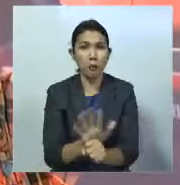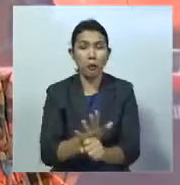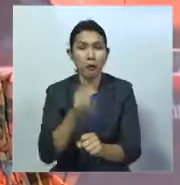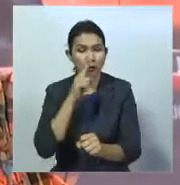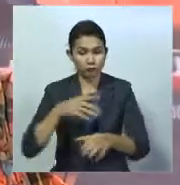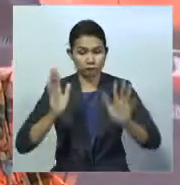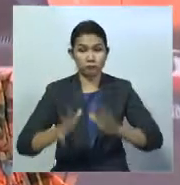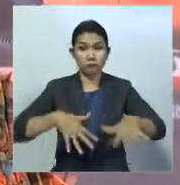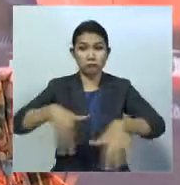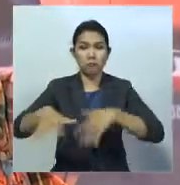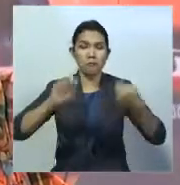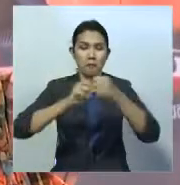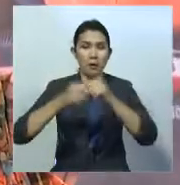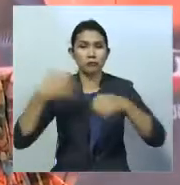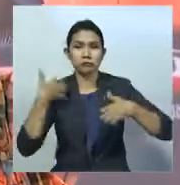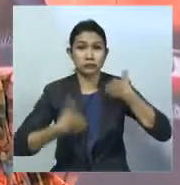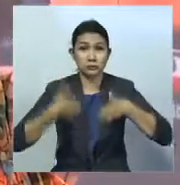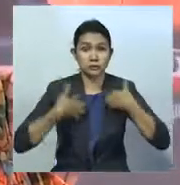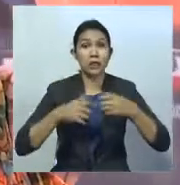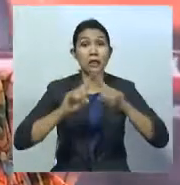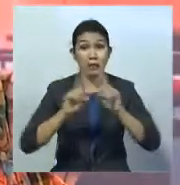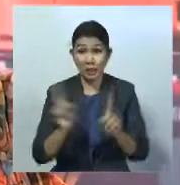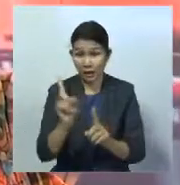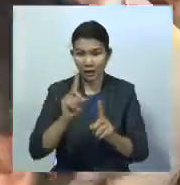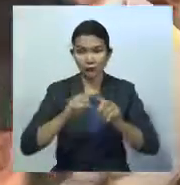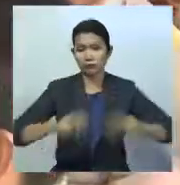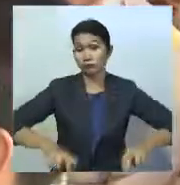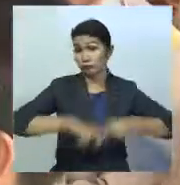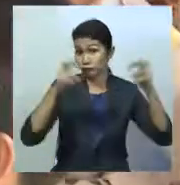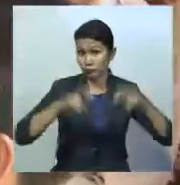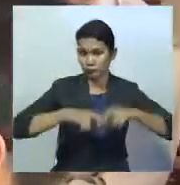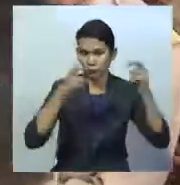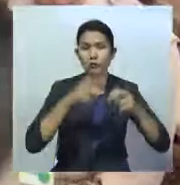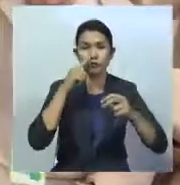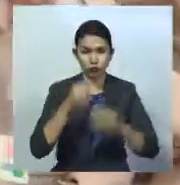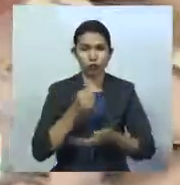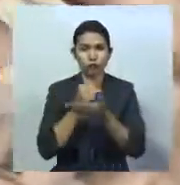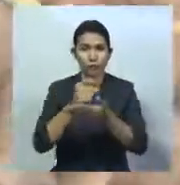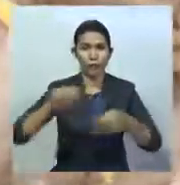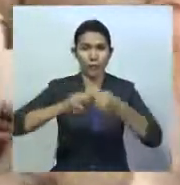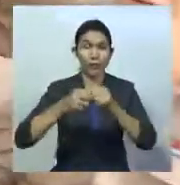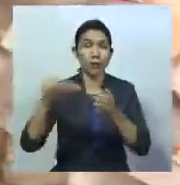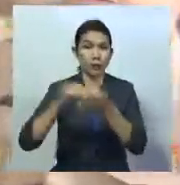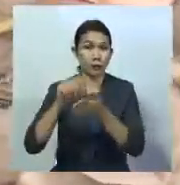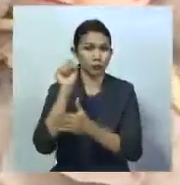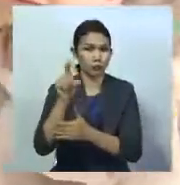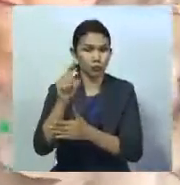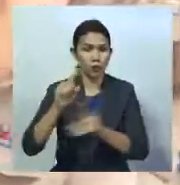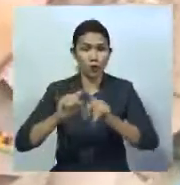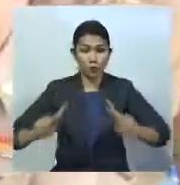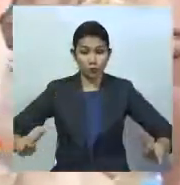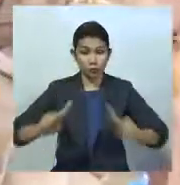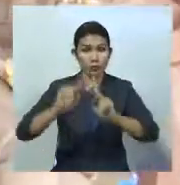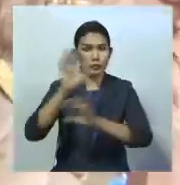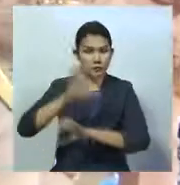ชาชนได้รับความเดือดร้อนทั่วทุกภาคแต่ในส่วนของจังหวัดสุรินทร์เพื่อเป็นการแก้ไขปัญหาเร่งด่วนกระทรวงมหาดไทยได้เสนอแนวทางการเยียวย